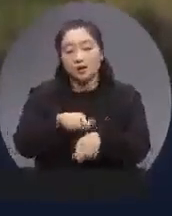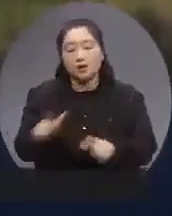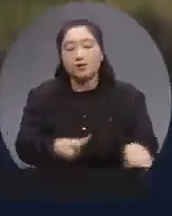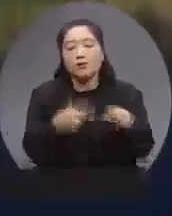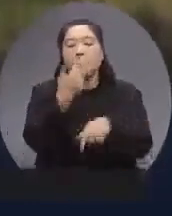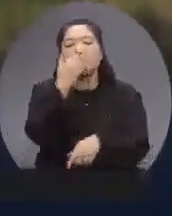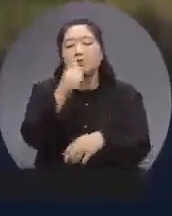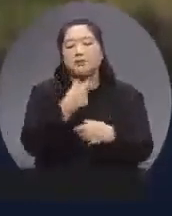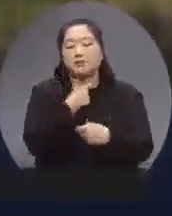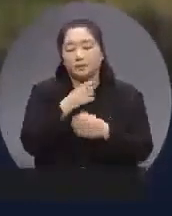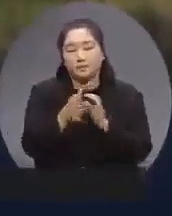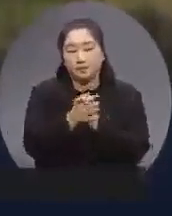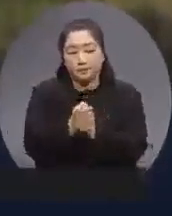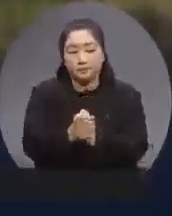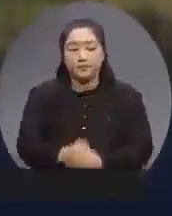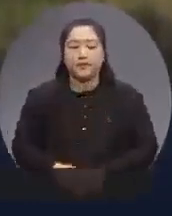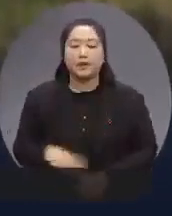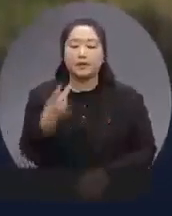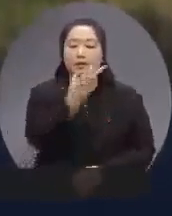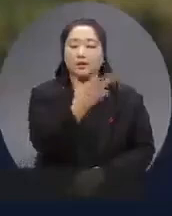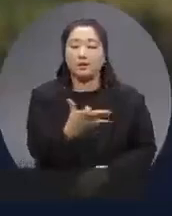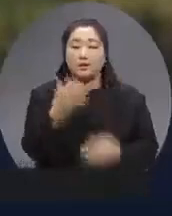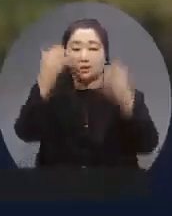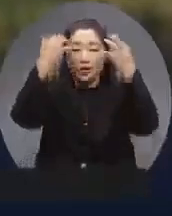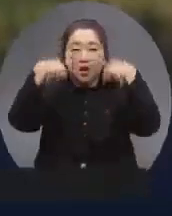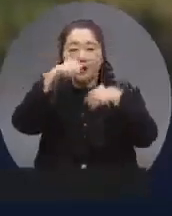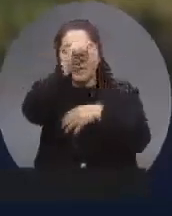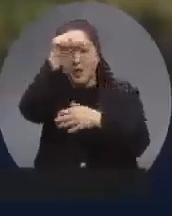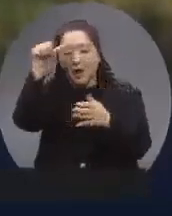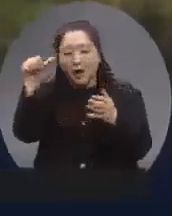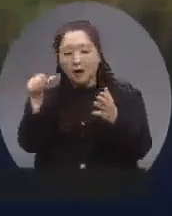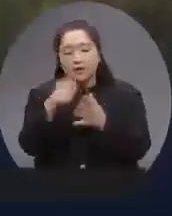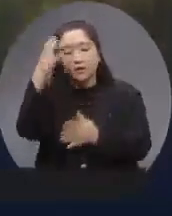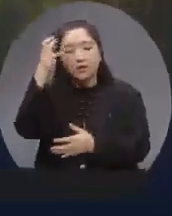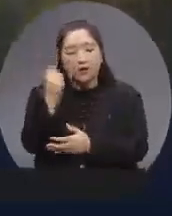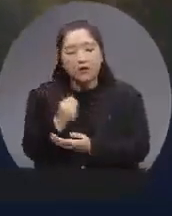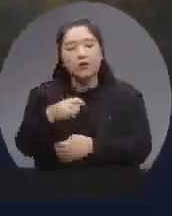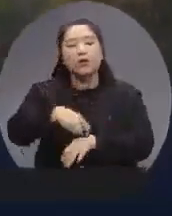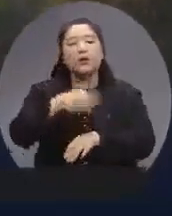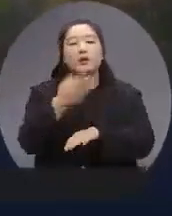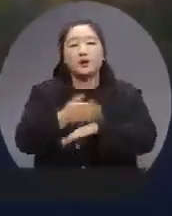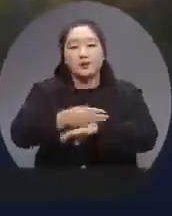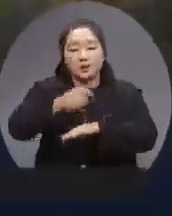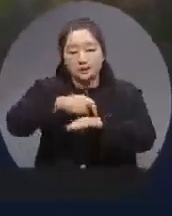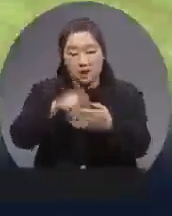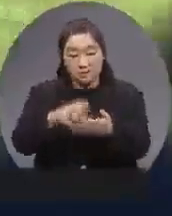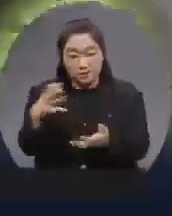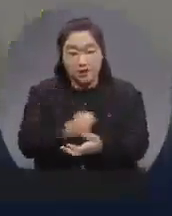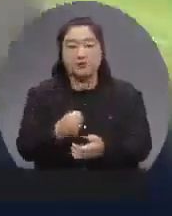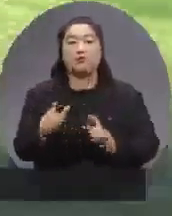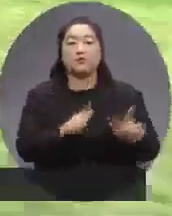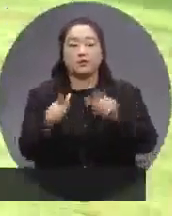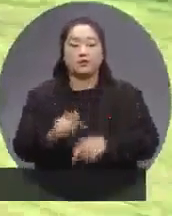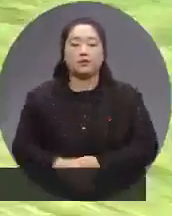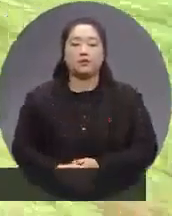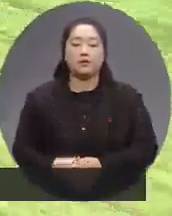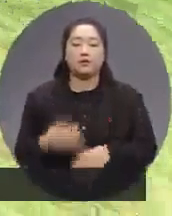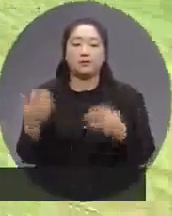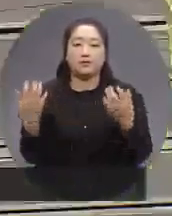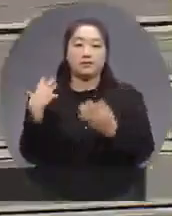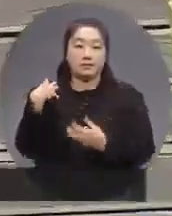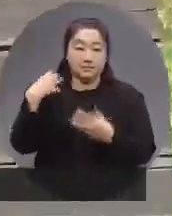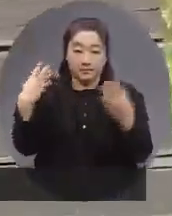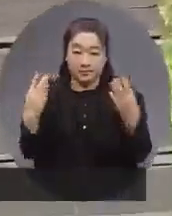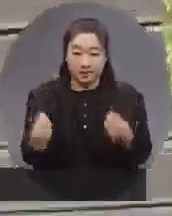있기를 간절히 바랍니다. 2019년의 여름을 평생 기억하고 감사의 마음으로 임무를 끝낸